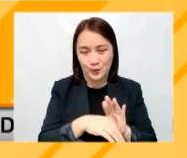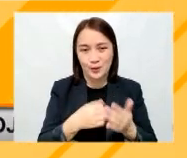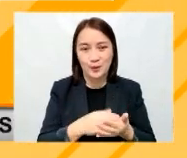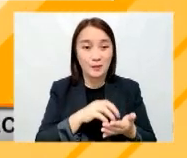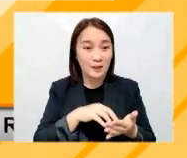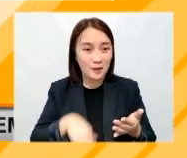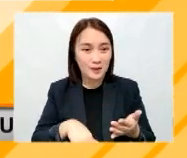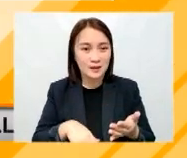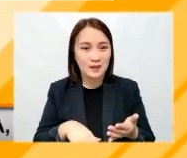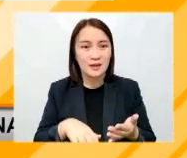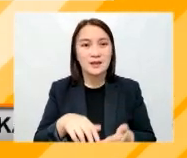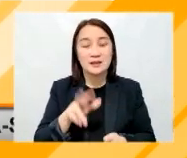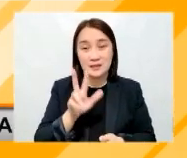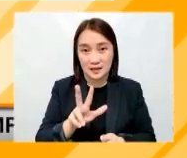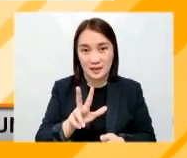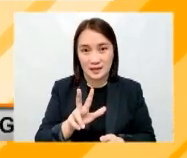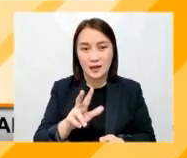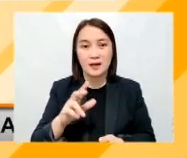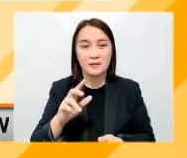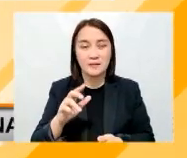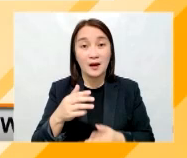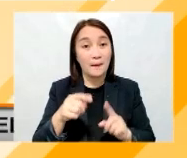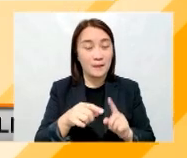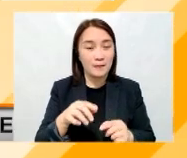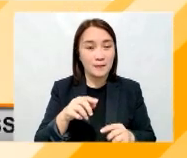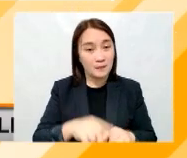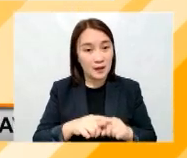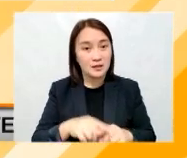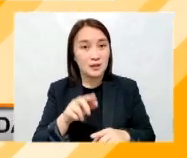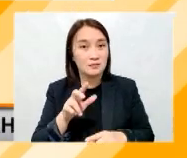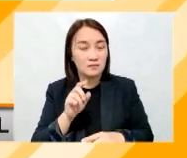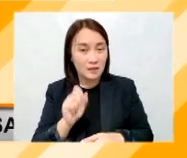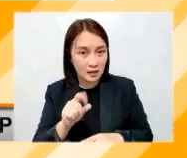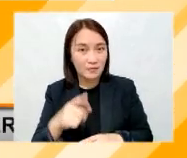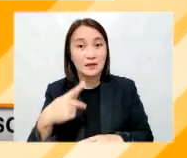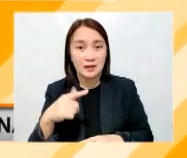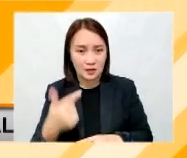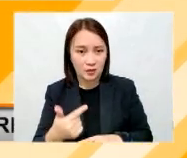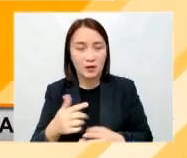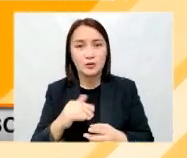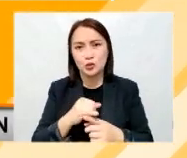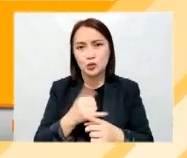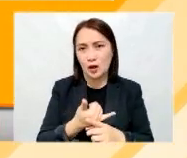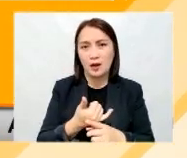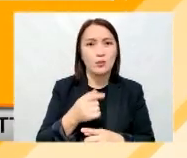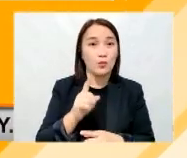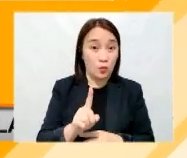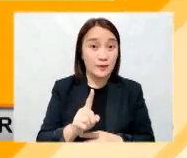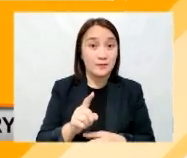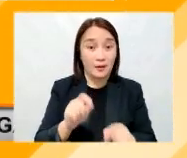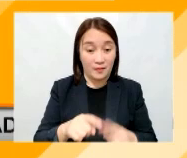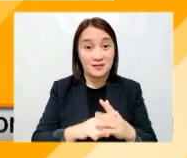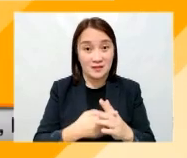bawas sa kada 11 kilogram na tangke. July 1 pa dapat ipapatupad yan pero napaaga raw dahil sa paparating na holiday sa